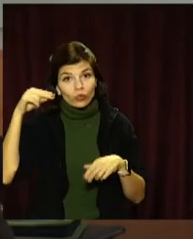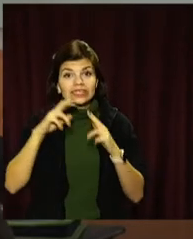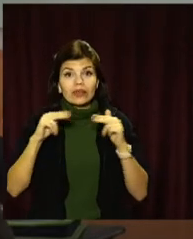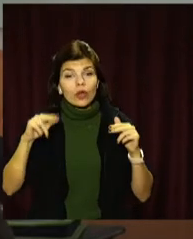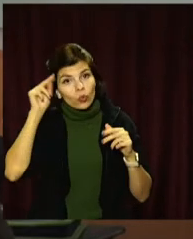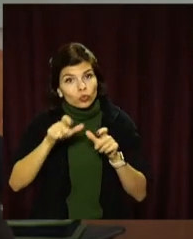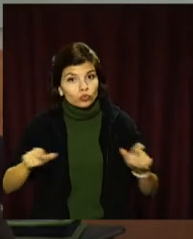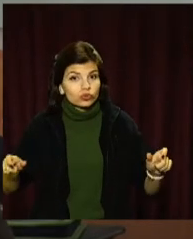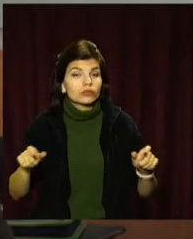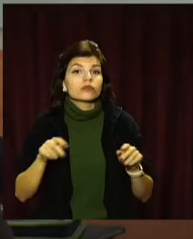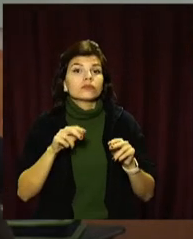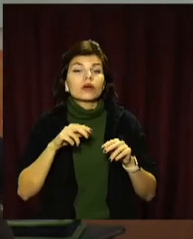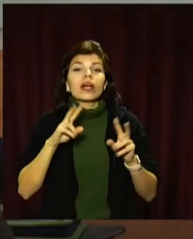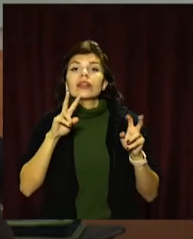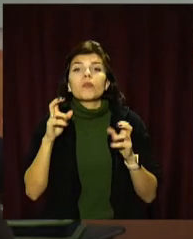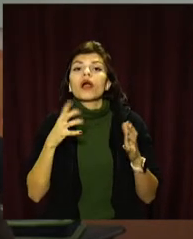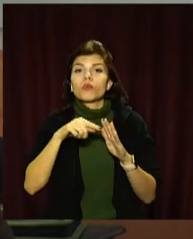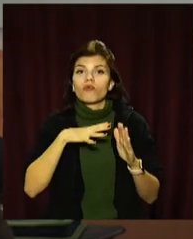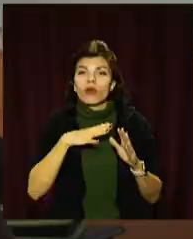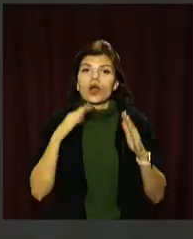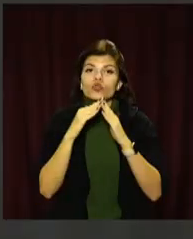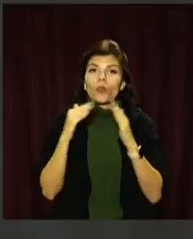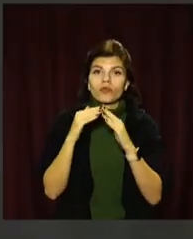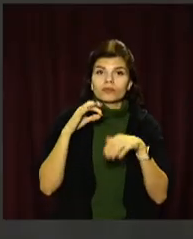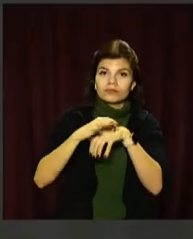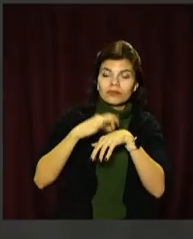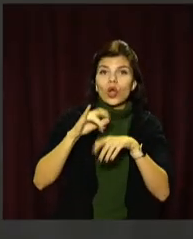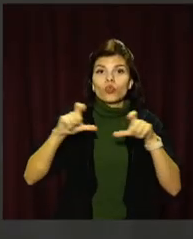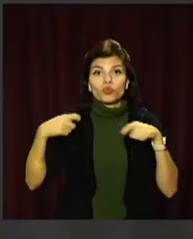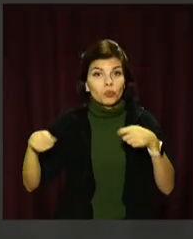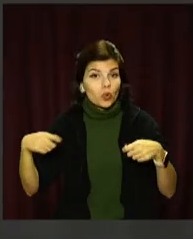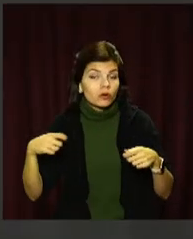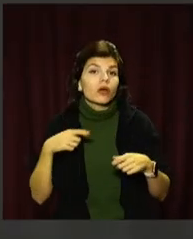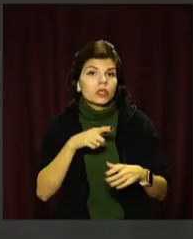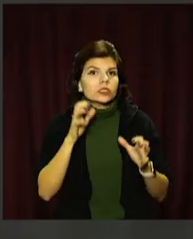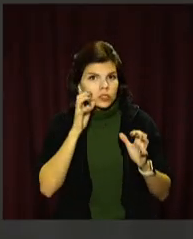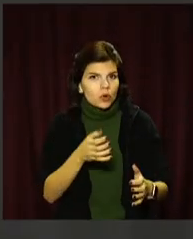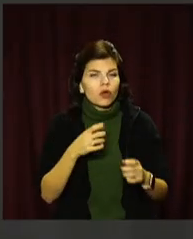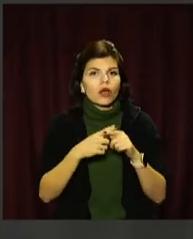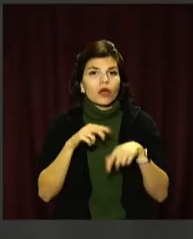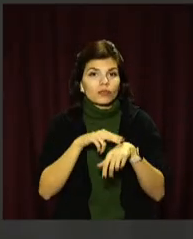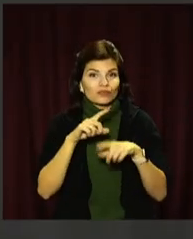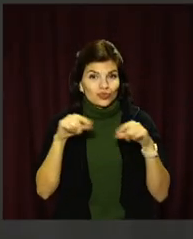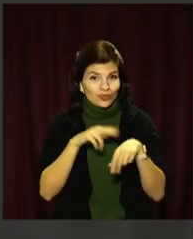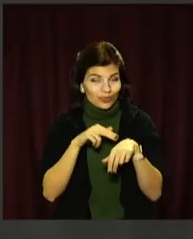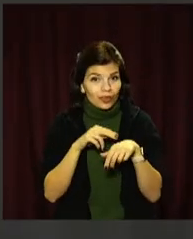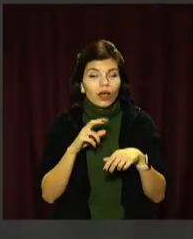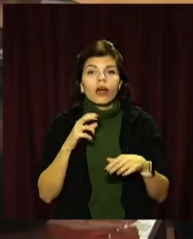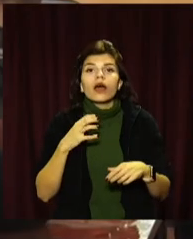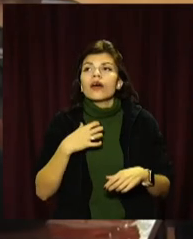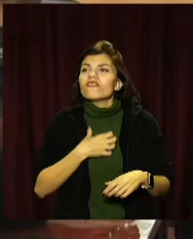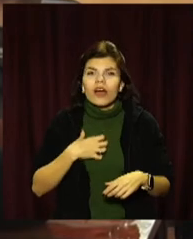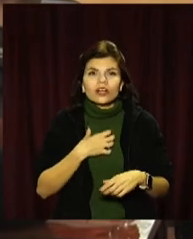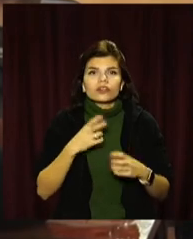дніпровськими учнями. Серед актуальних тем – протидія домашньому насильству та торгівля людьми. Вони серйозні, кажуть шкільні офіцери, але вони намагаються говорити